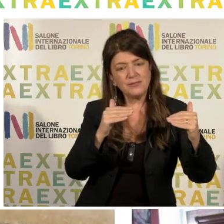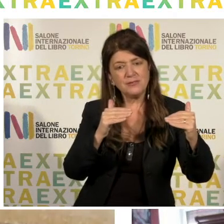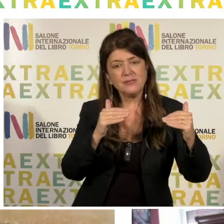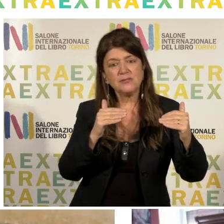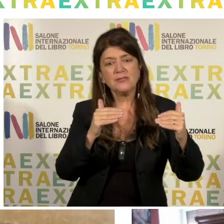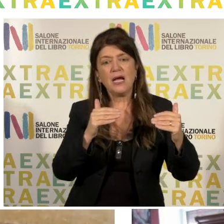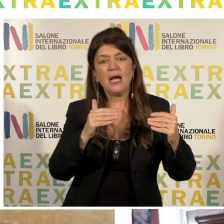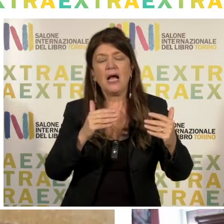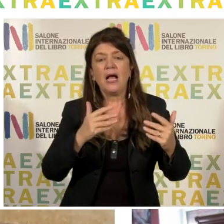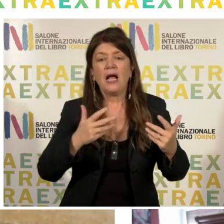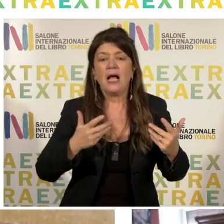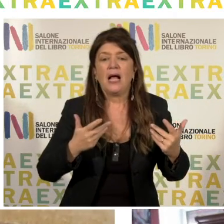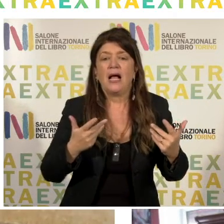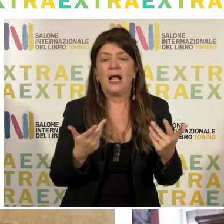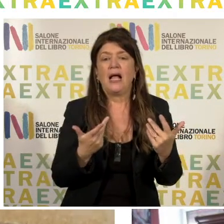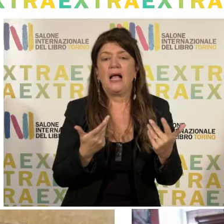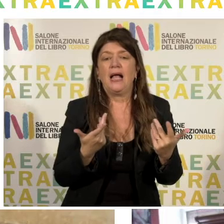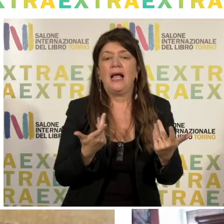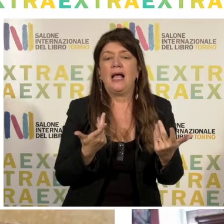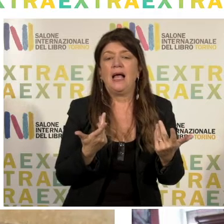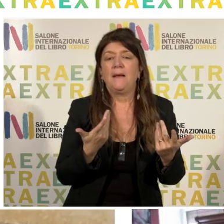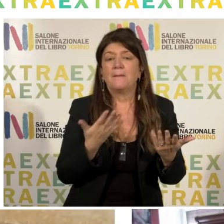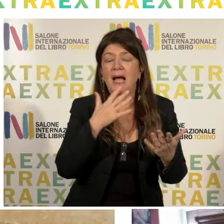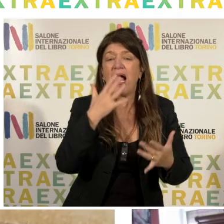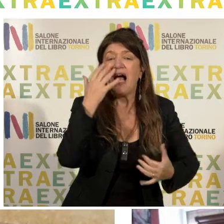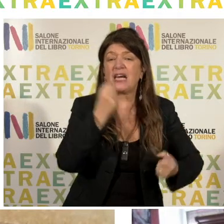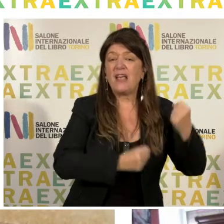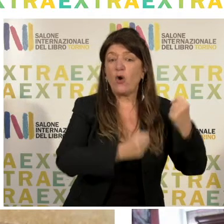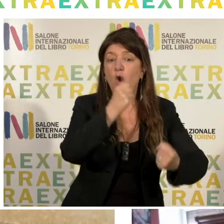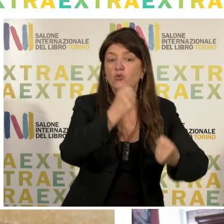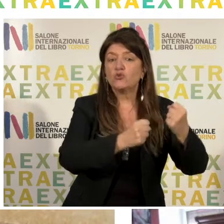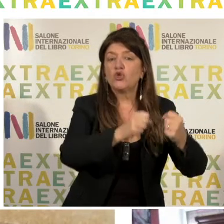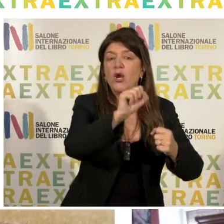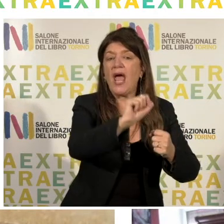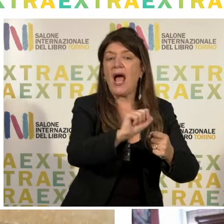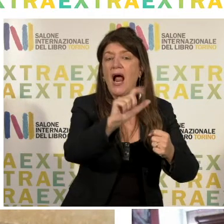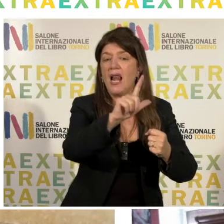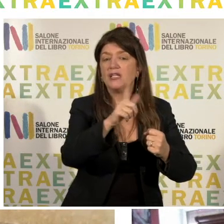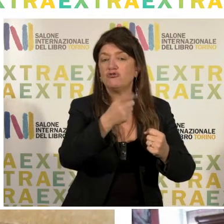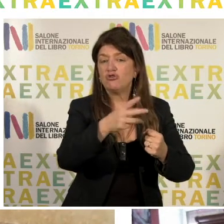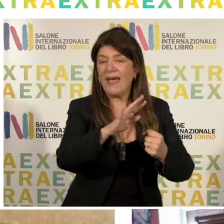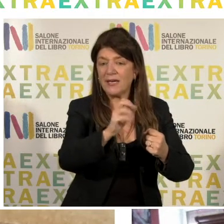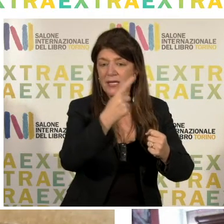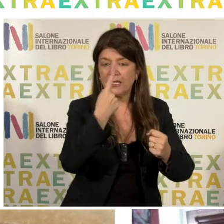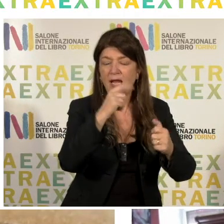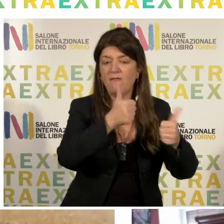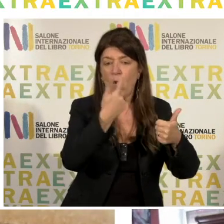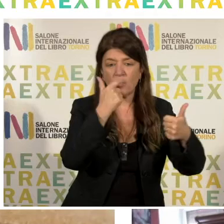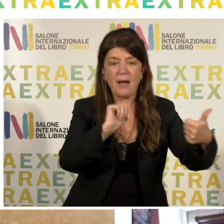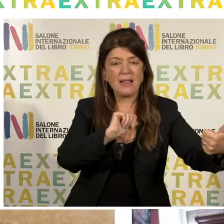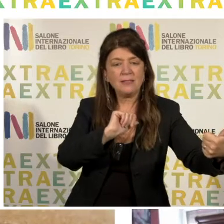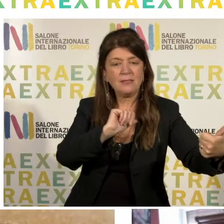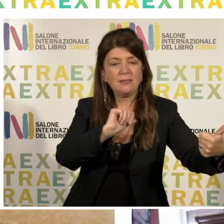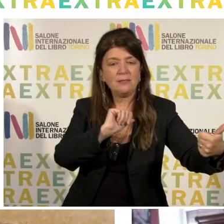nella sinistra sorta di tradimento della rivoluzione algerina e a destra ovviamente una sorta di